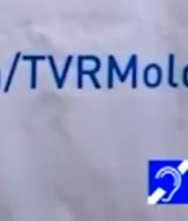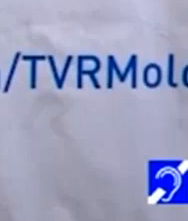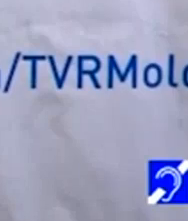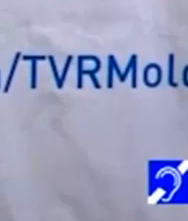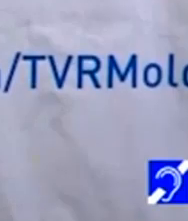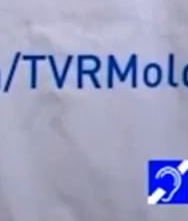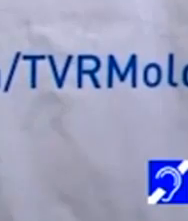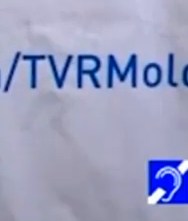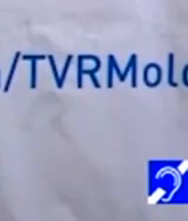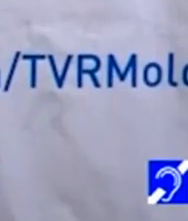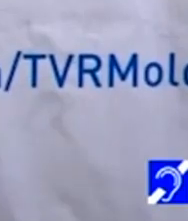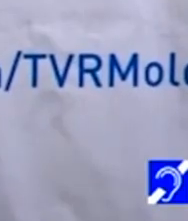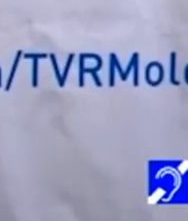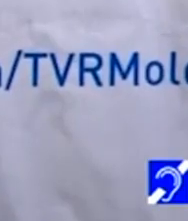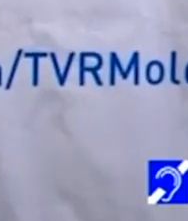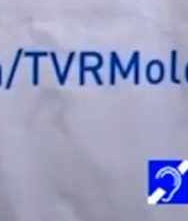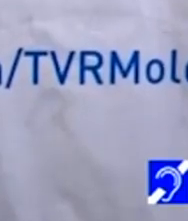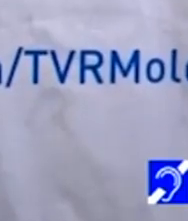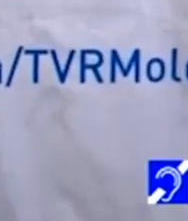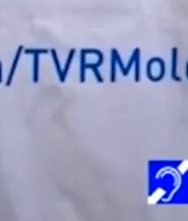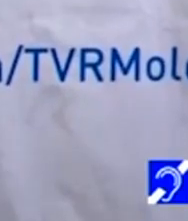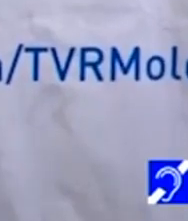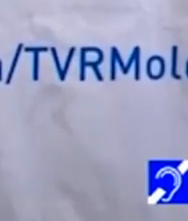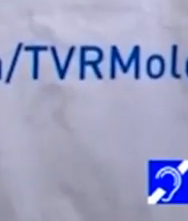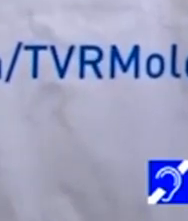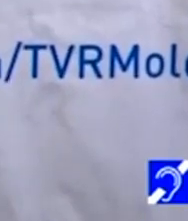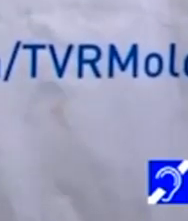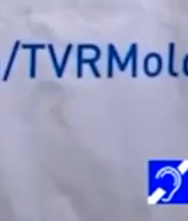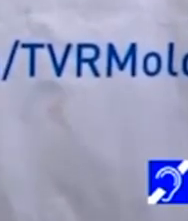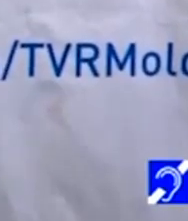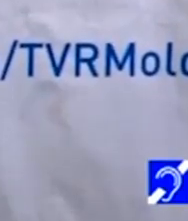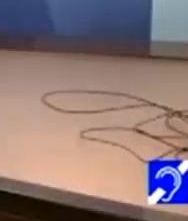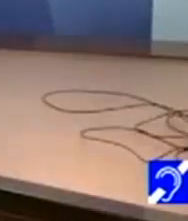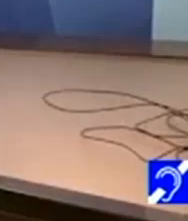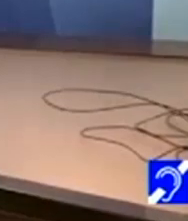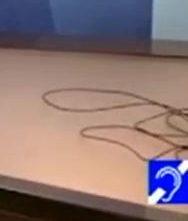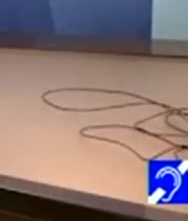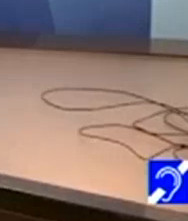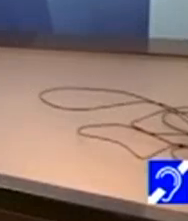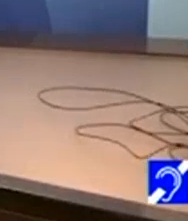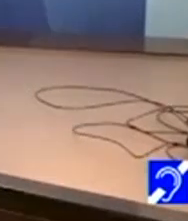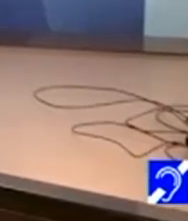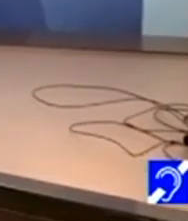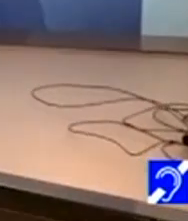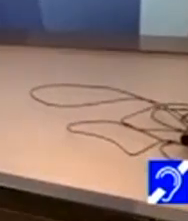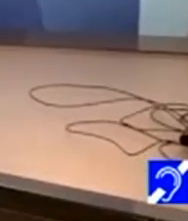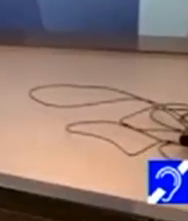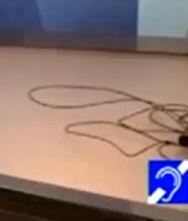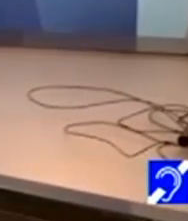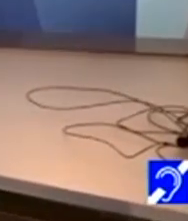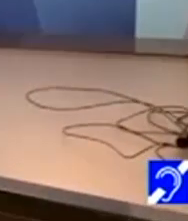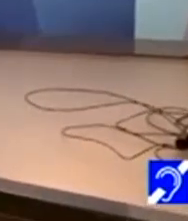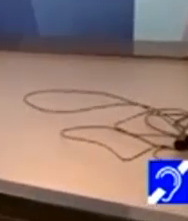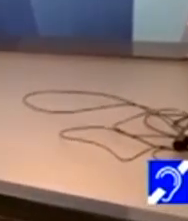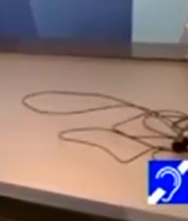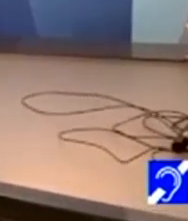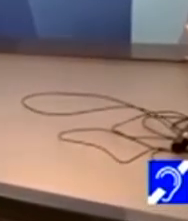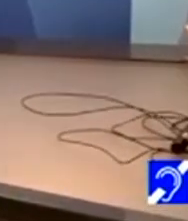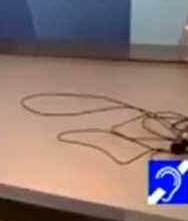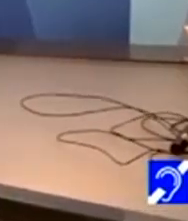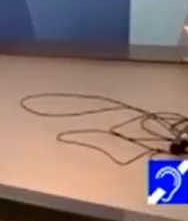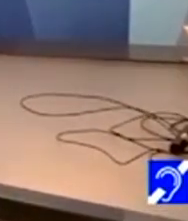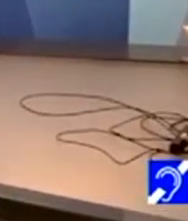cu un număr corespunzător de locuri pentru plasare la necesitate. Și aici atrag atenție, doar la